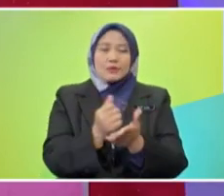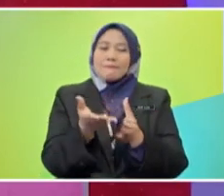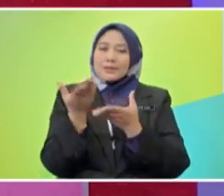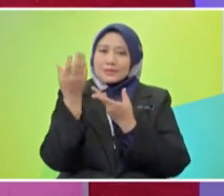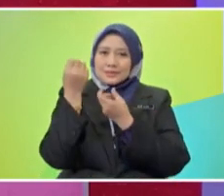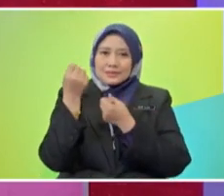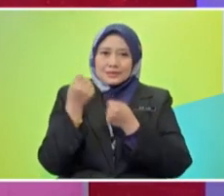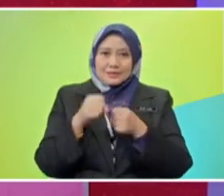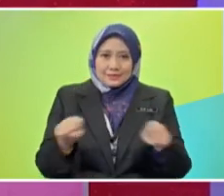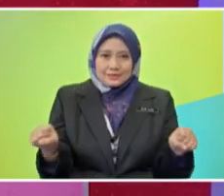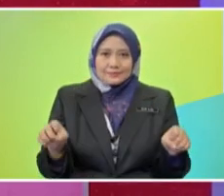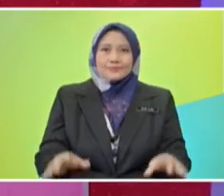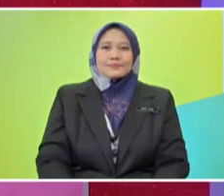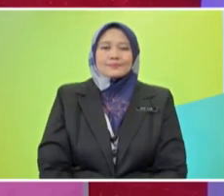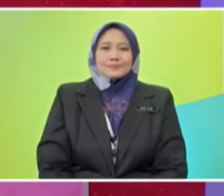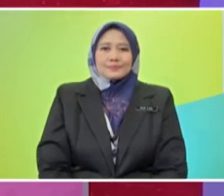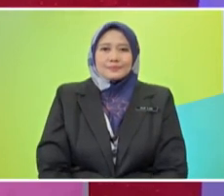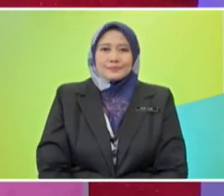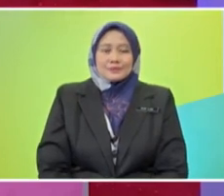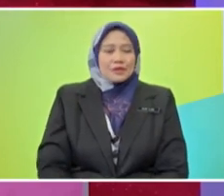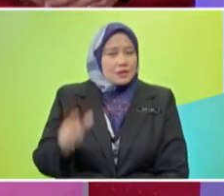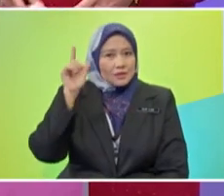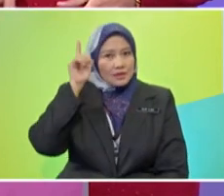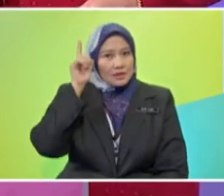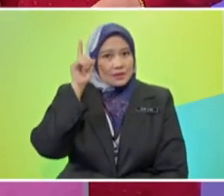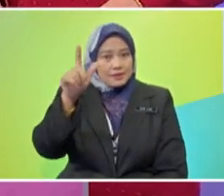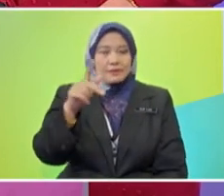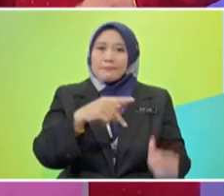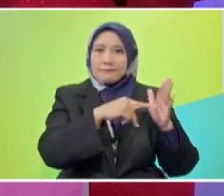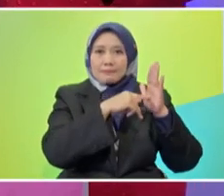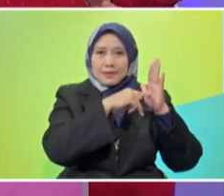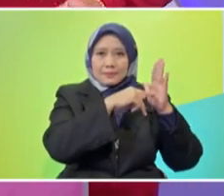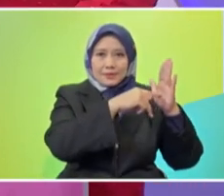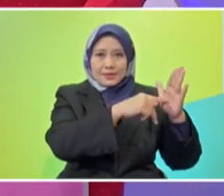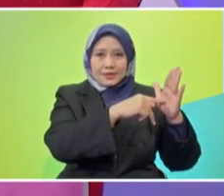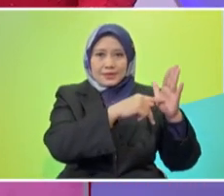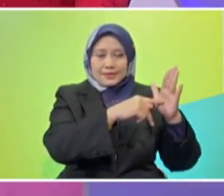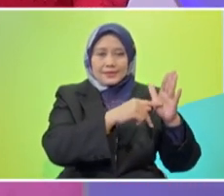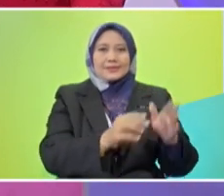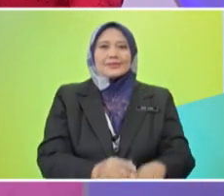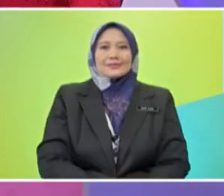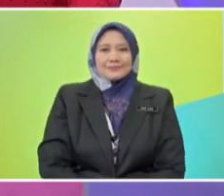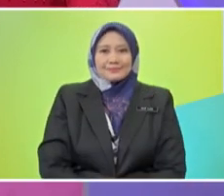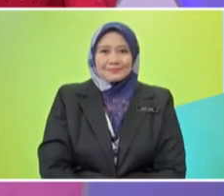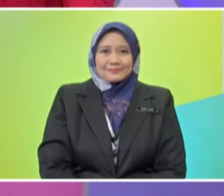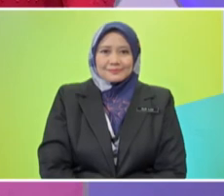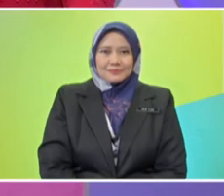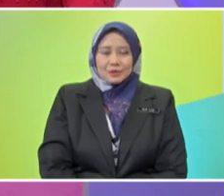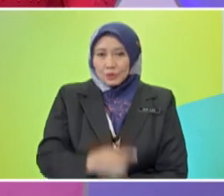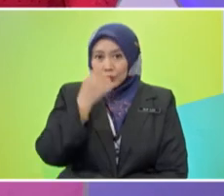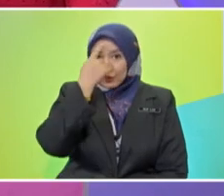Aha, mari kita lihat paparan yang dipancarkan. Baiklah Fizi. Ya cikgu. Bagi segmen